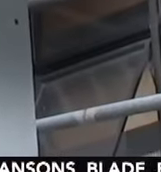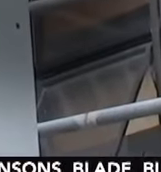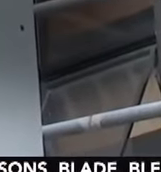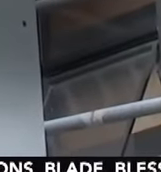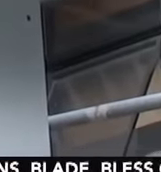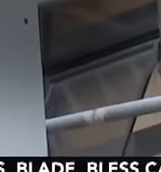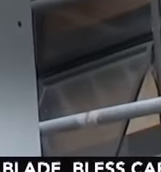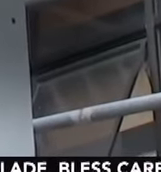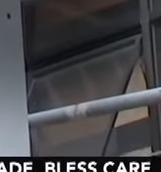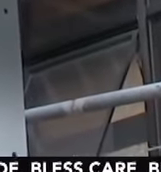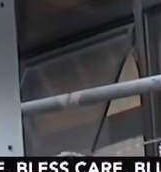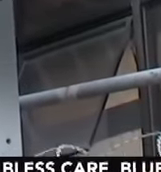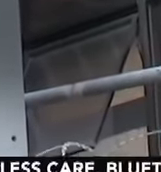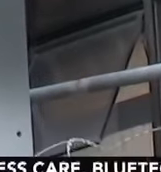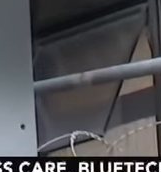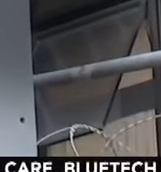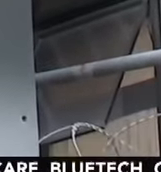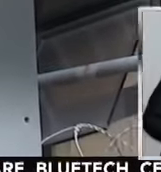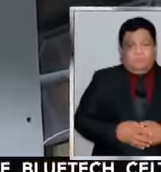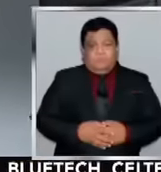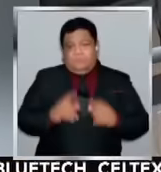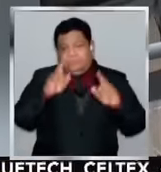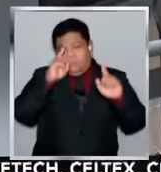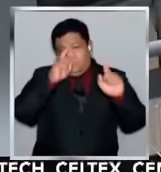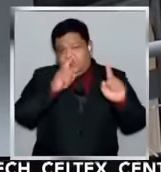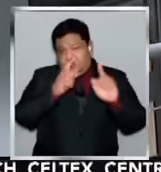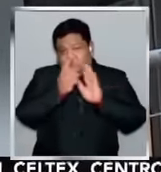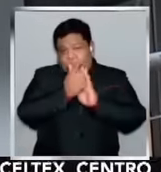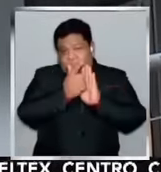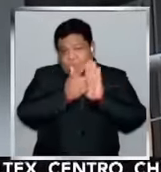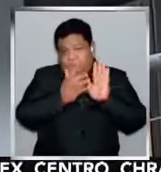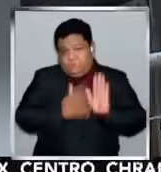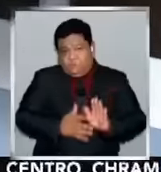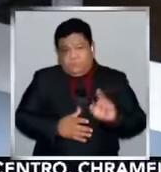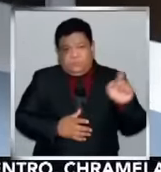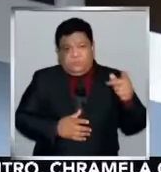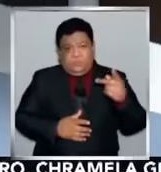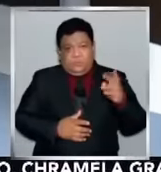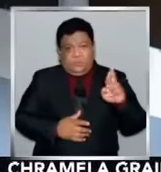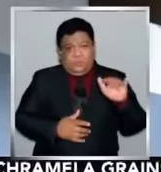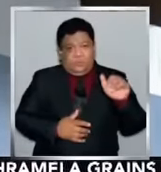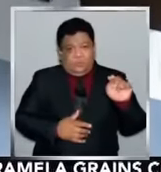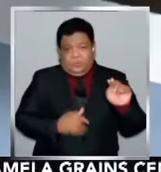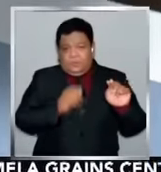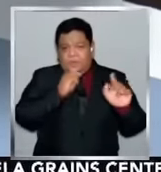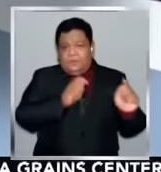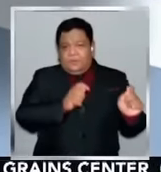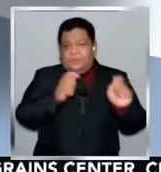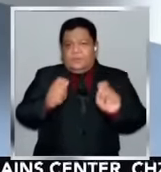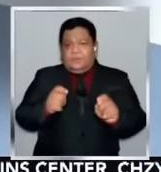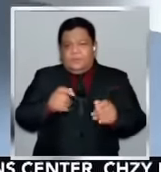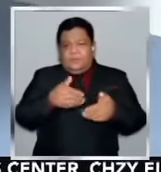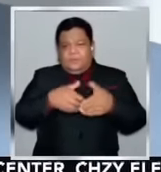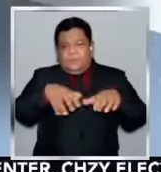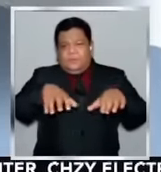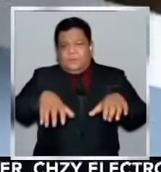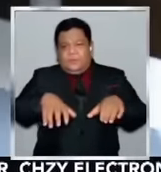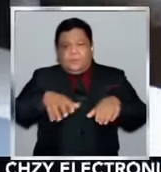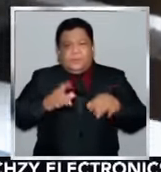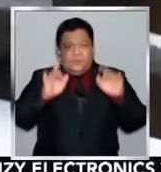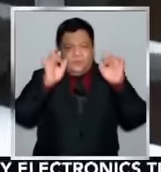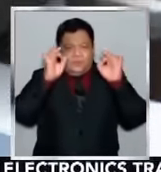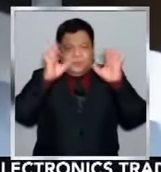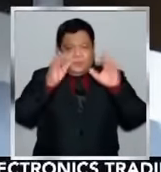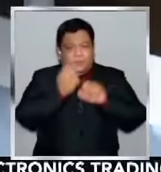ng abogado at ni Kerwin Espinosa ay huwag siyang malipat doon sa katabing high-risk facility ng Metro